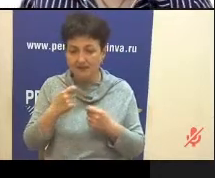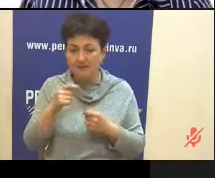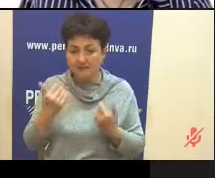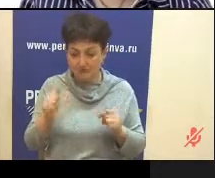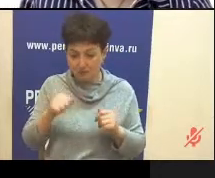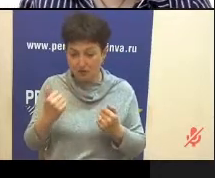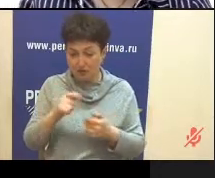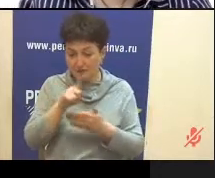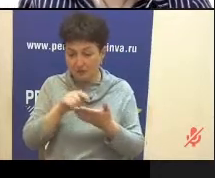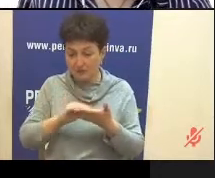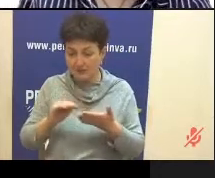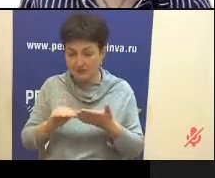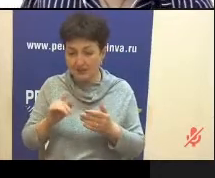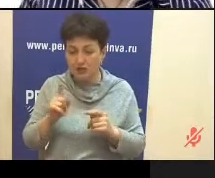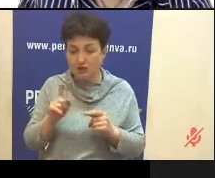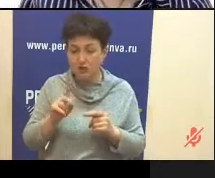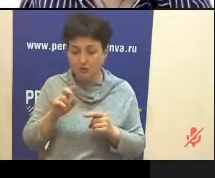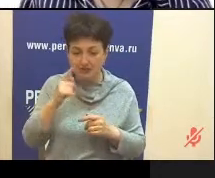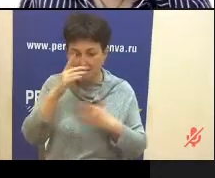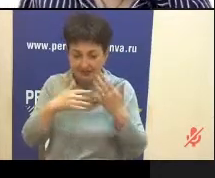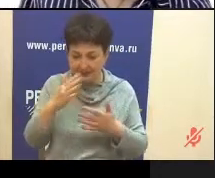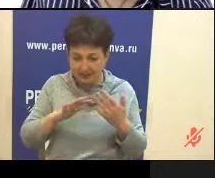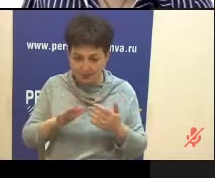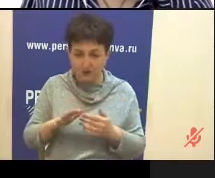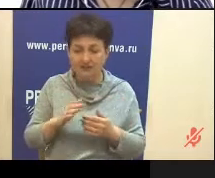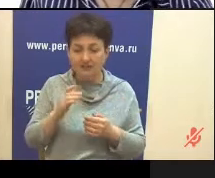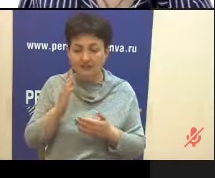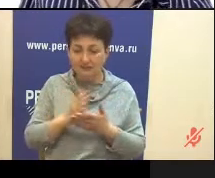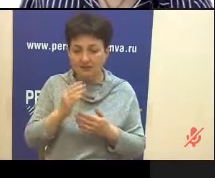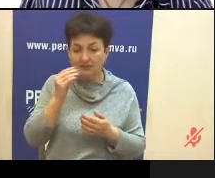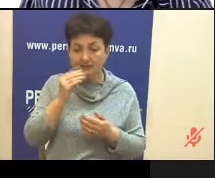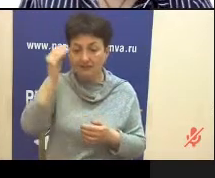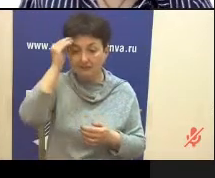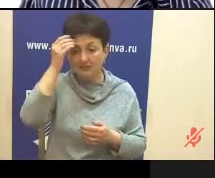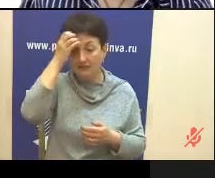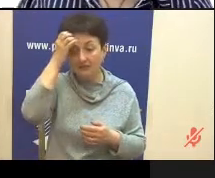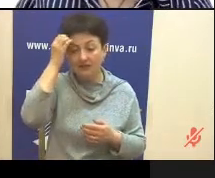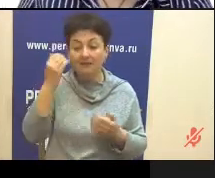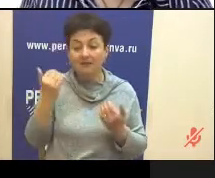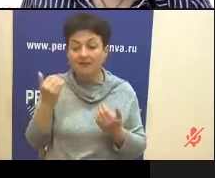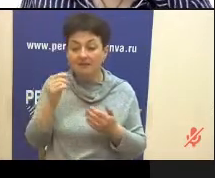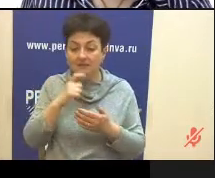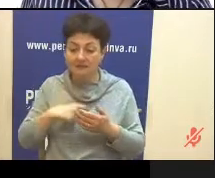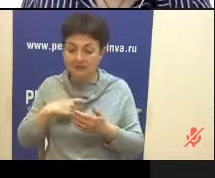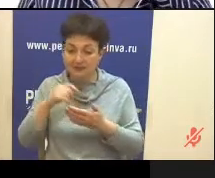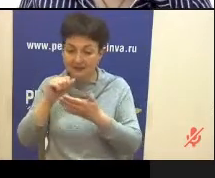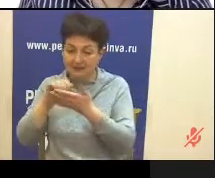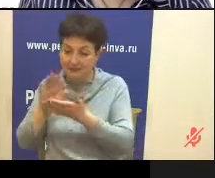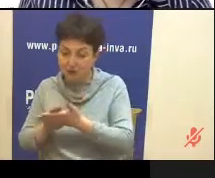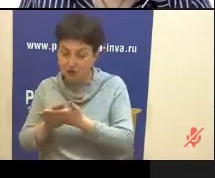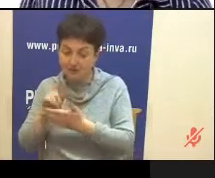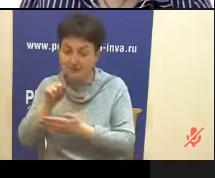Вы можете писать их уже сейчас, вот, но чтобы нам просто не запутаться, имеет смысл, наверное, вам их где-то себе